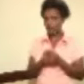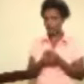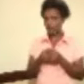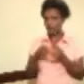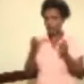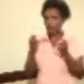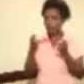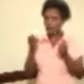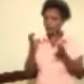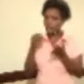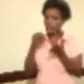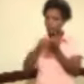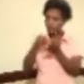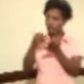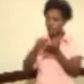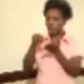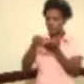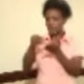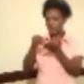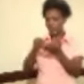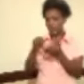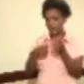Gapil chiffre qui tombait là.